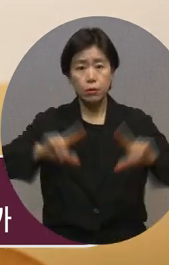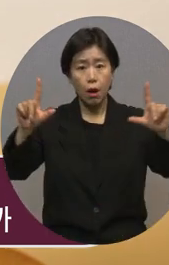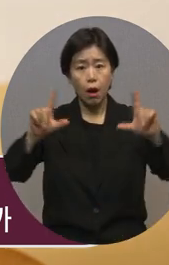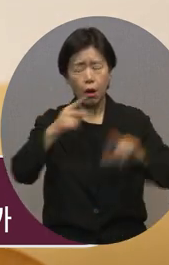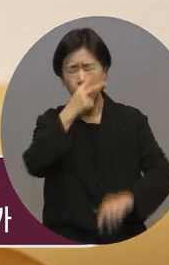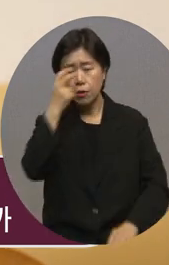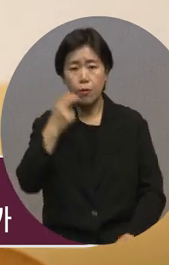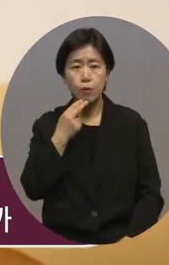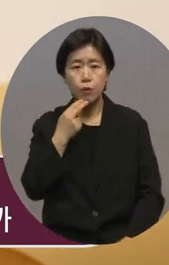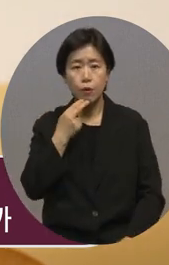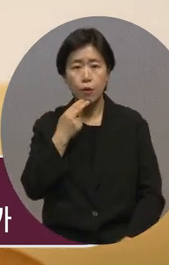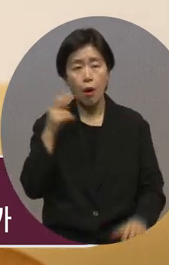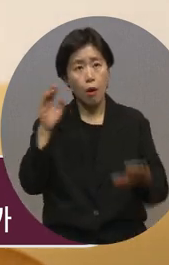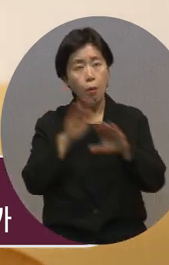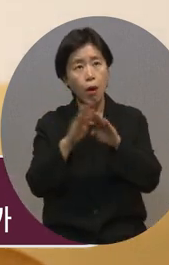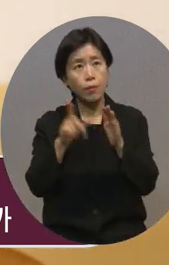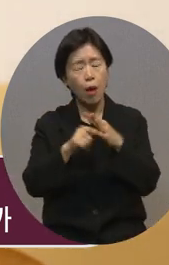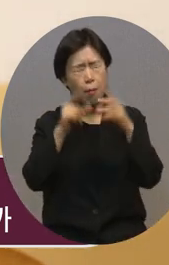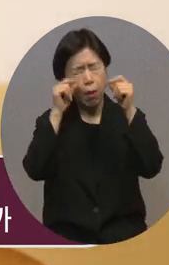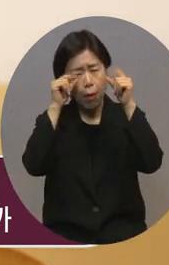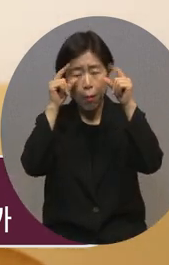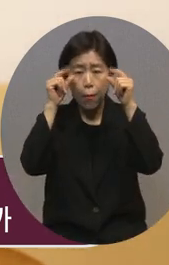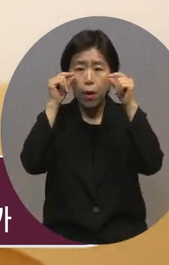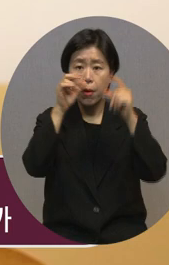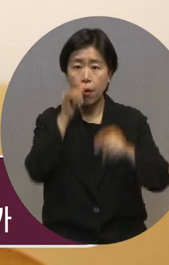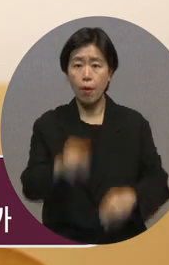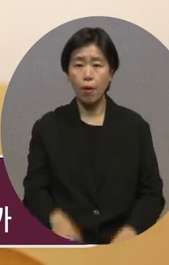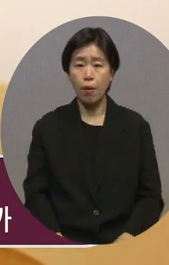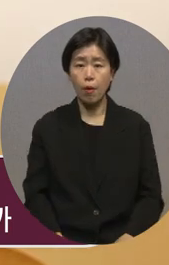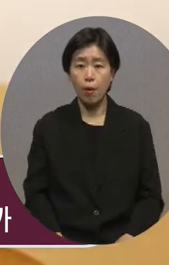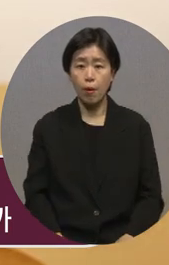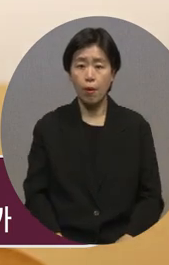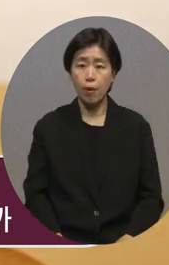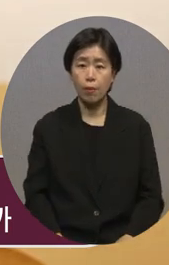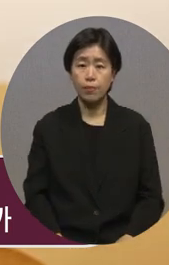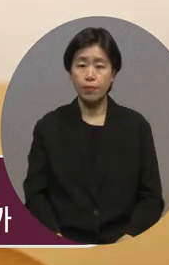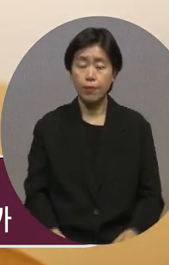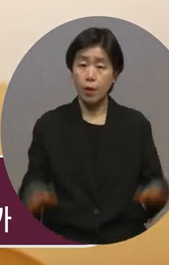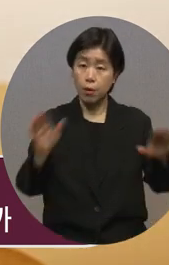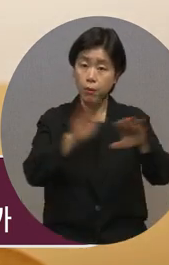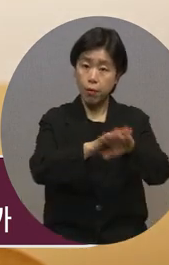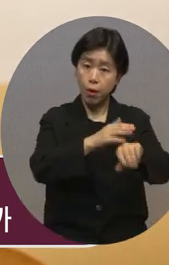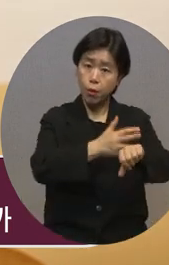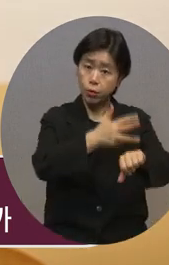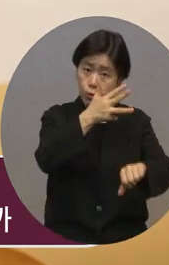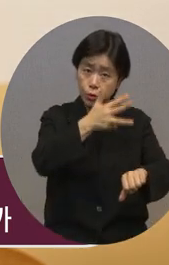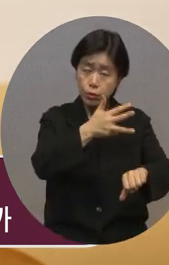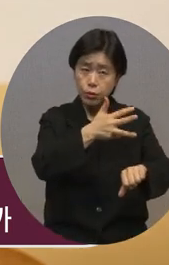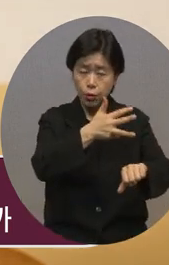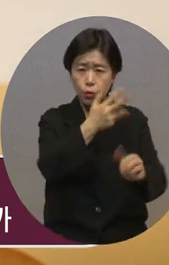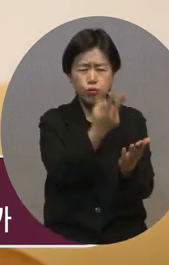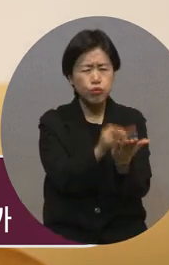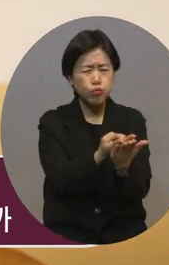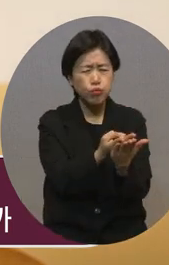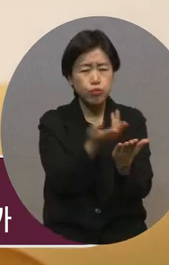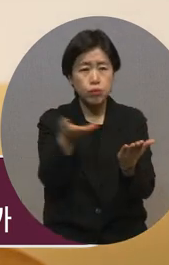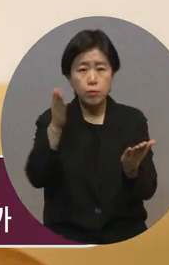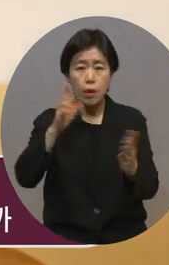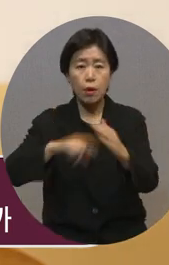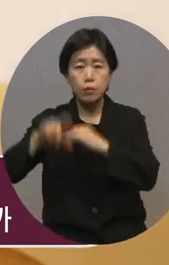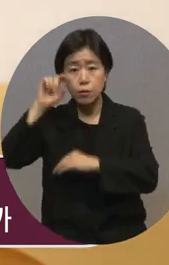오는 거예요. 하루 종일 밤 11시에 누웠는데 잠이 안 와갖고 아침